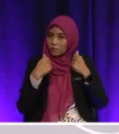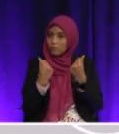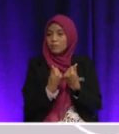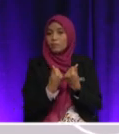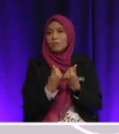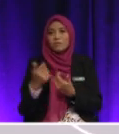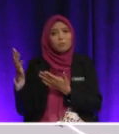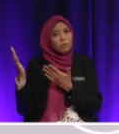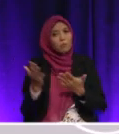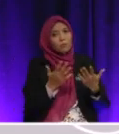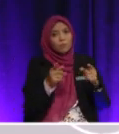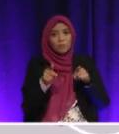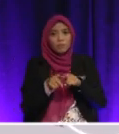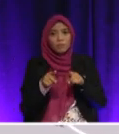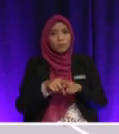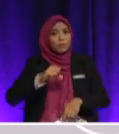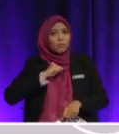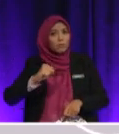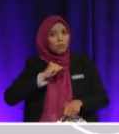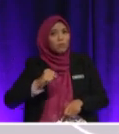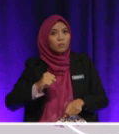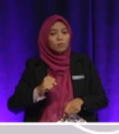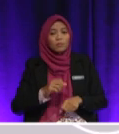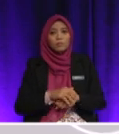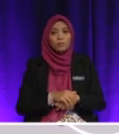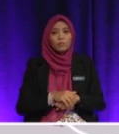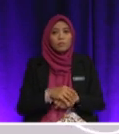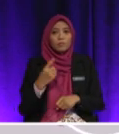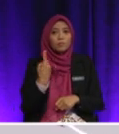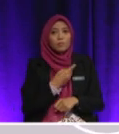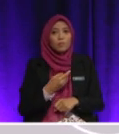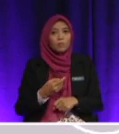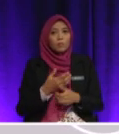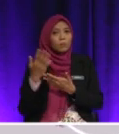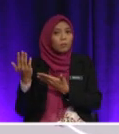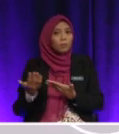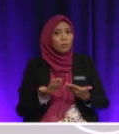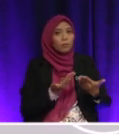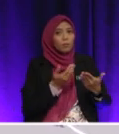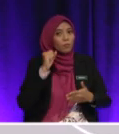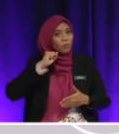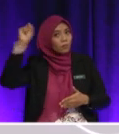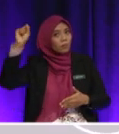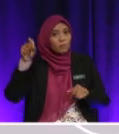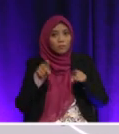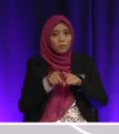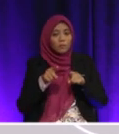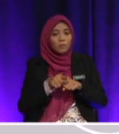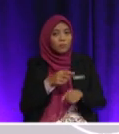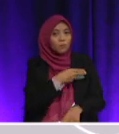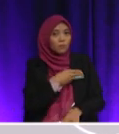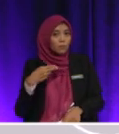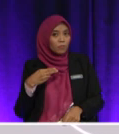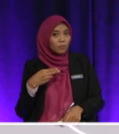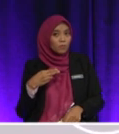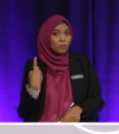bersama-sama untuk menentang penjajah dan kita akan membawa Kemerdekaan bersama-sama dengan Indonesia kita bentuk